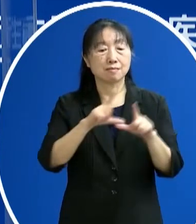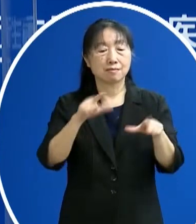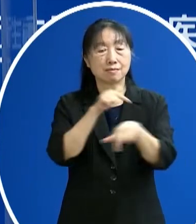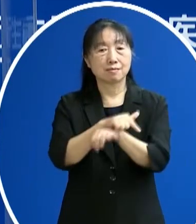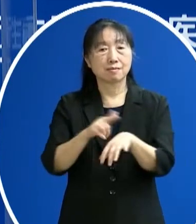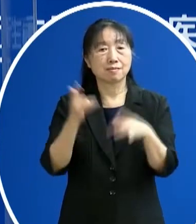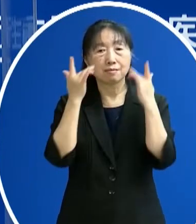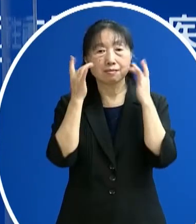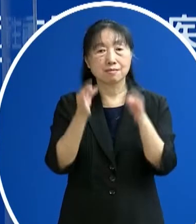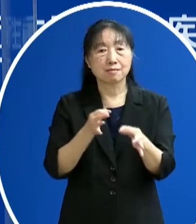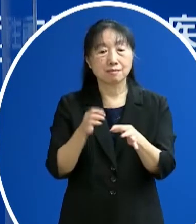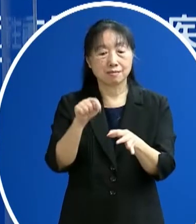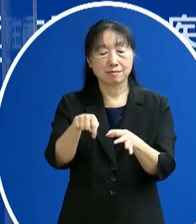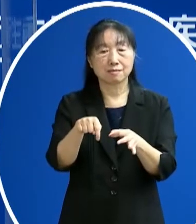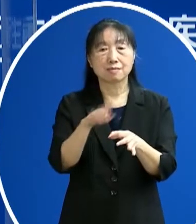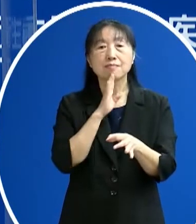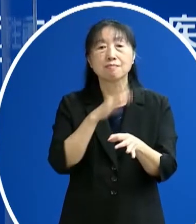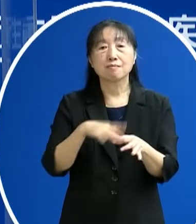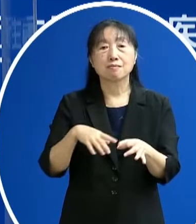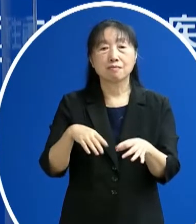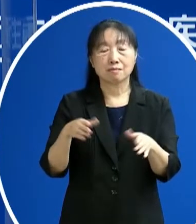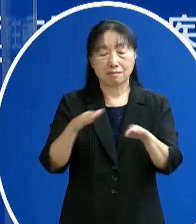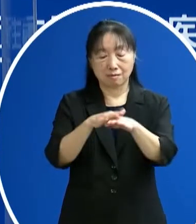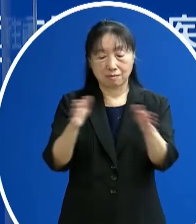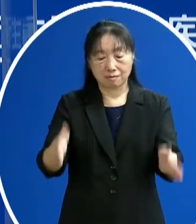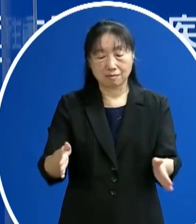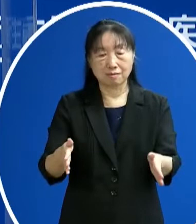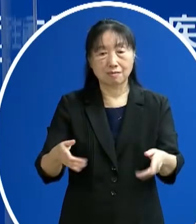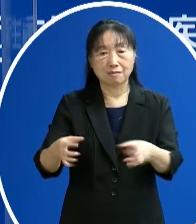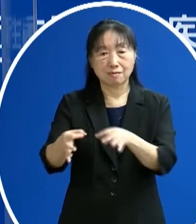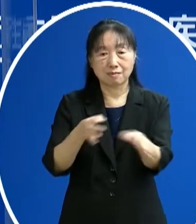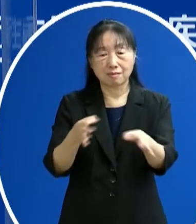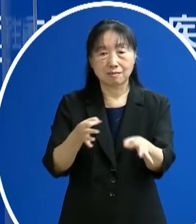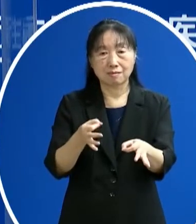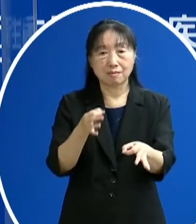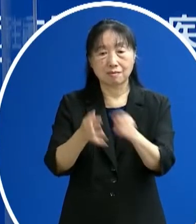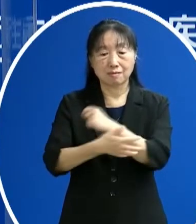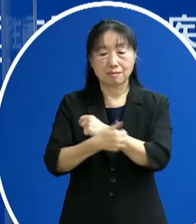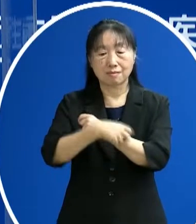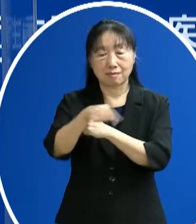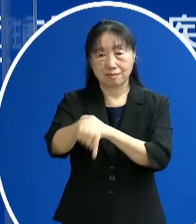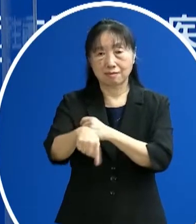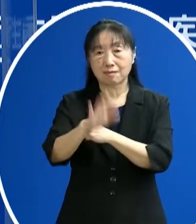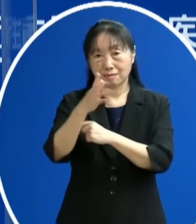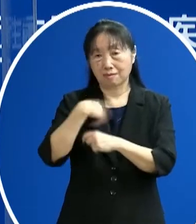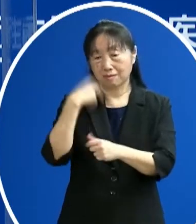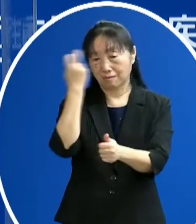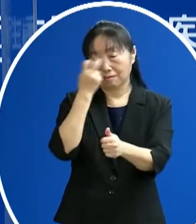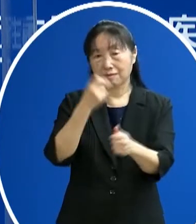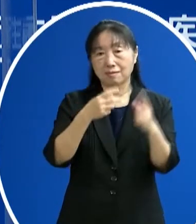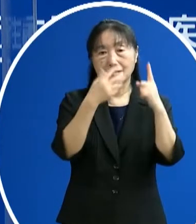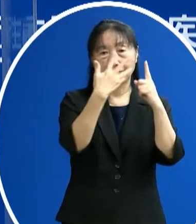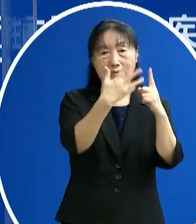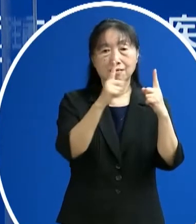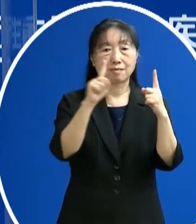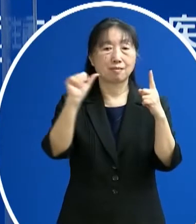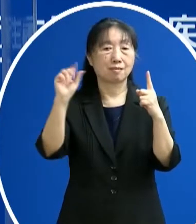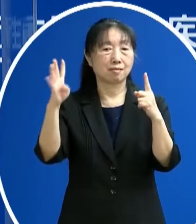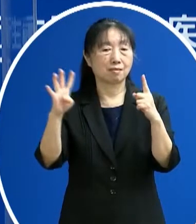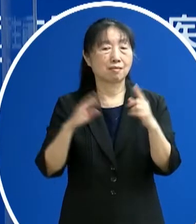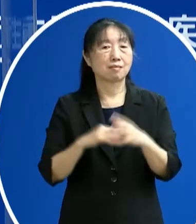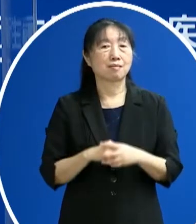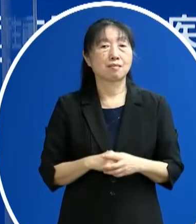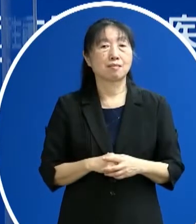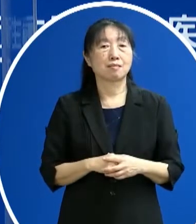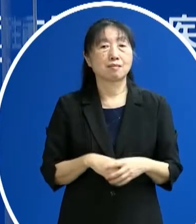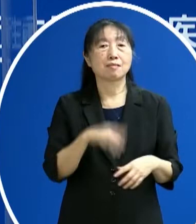市场的一个摊商的雇员，所以在这里面我们有查到18154，就是